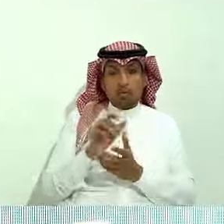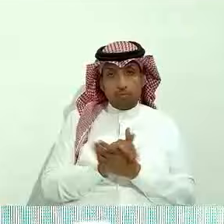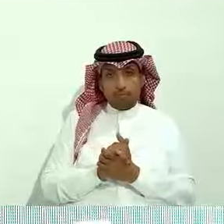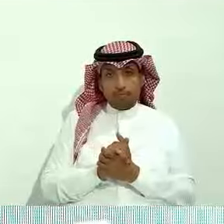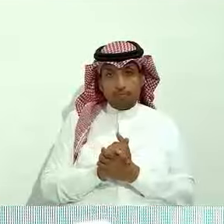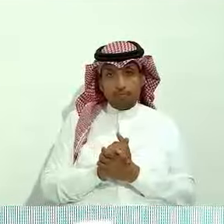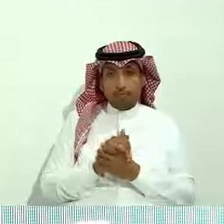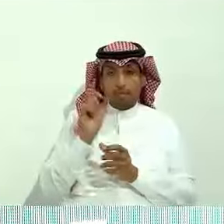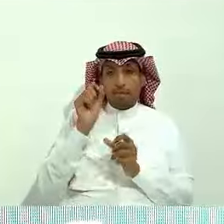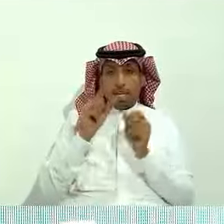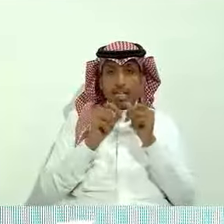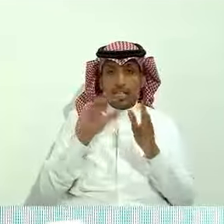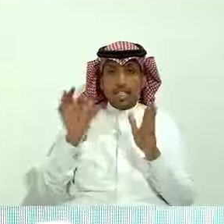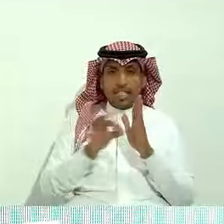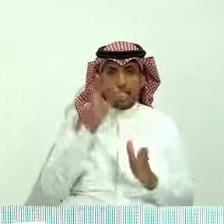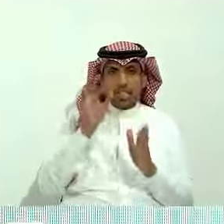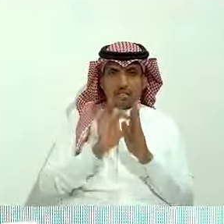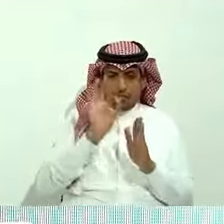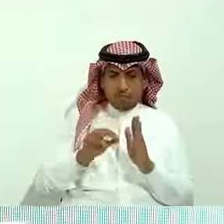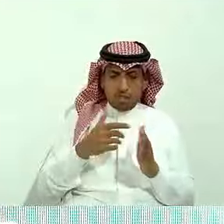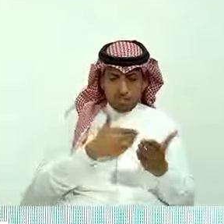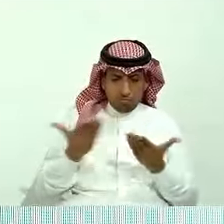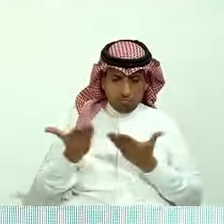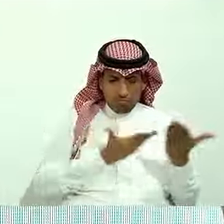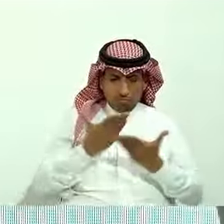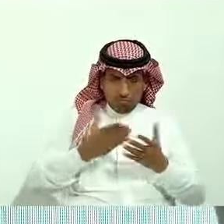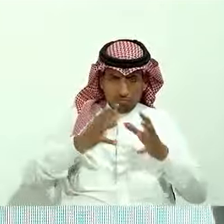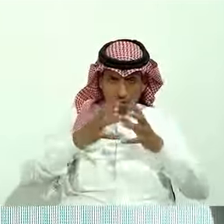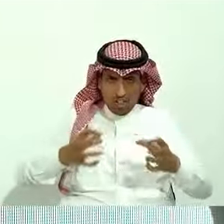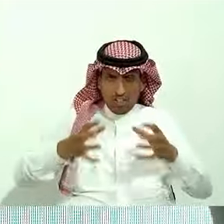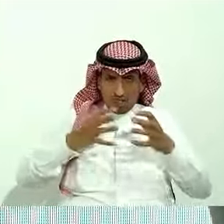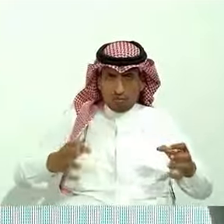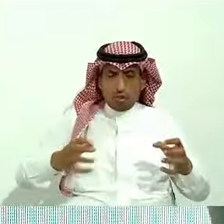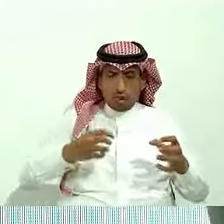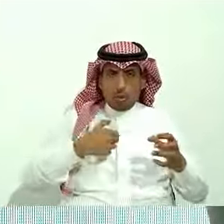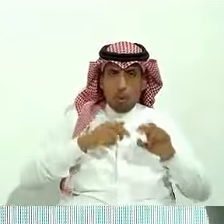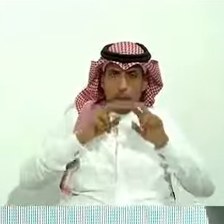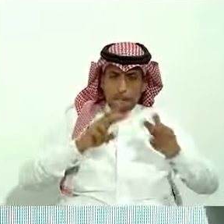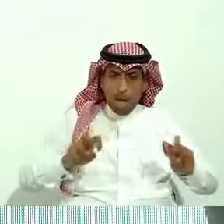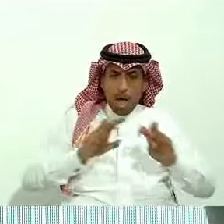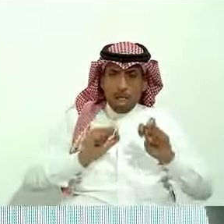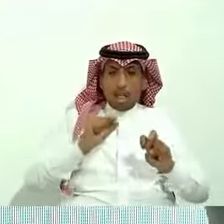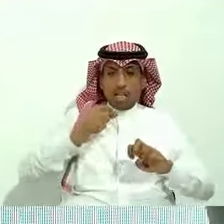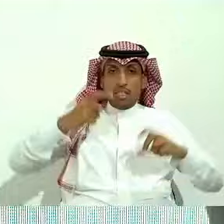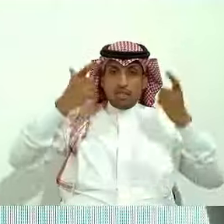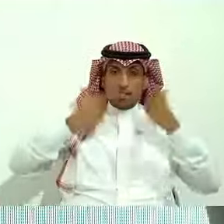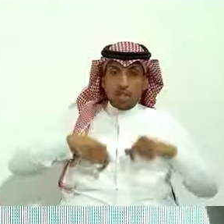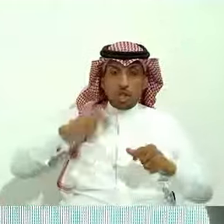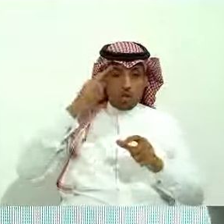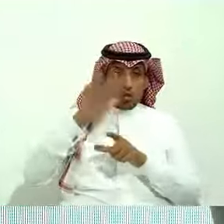التقنيات الزخرفية أنا درستها بالتفصيل وعملت عليها دراسة في أزياء المملكة كلها.